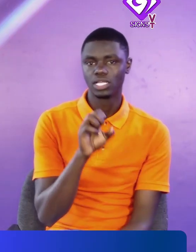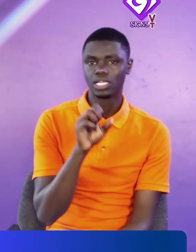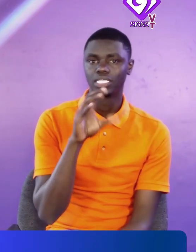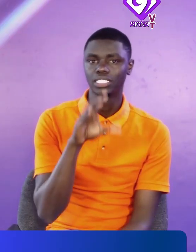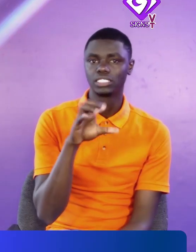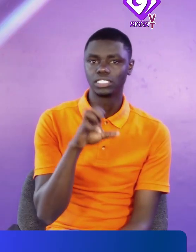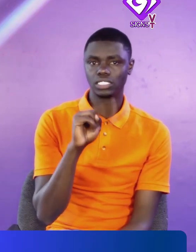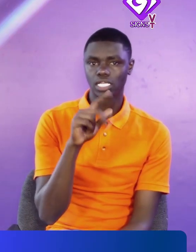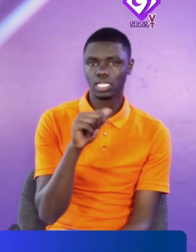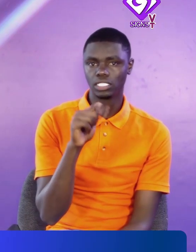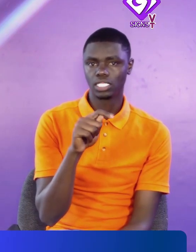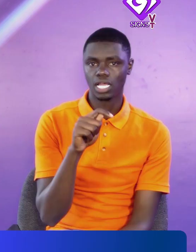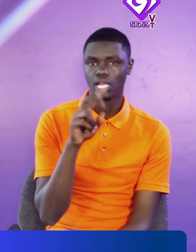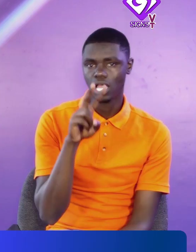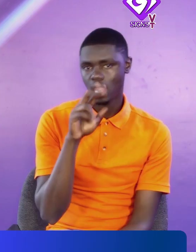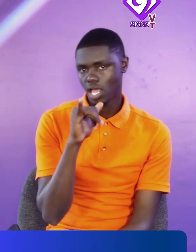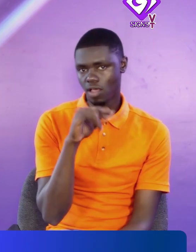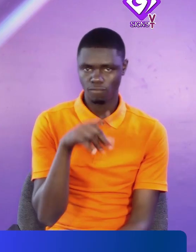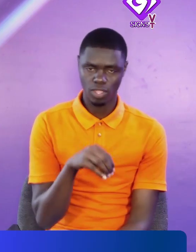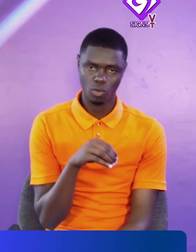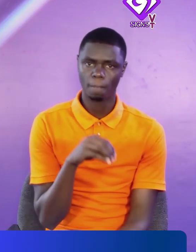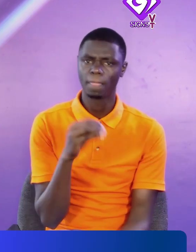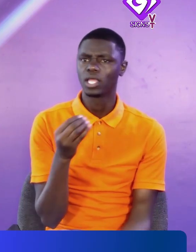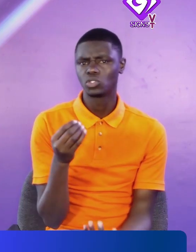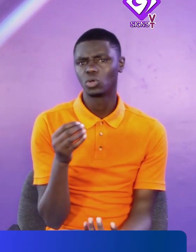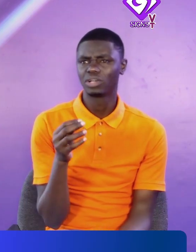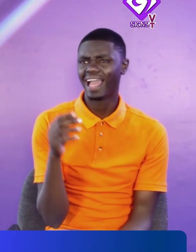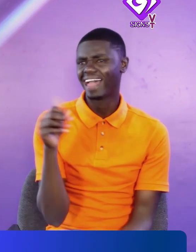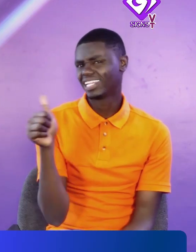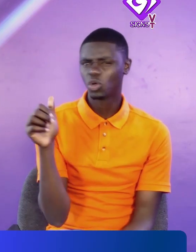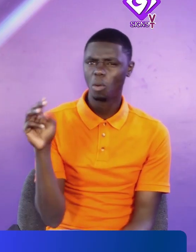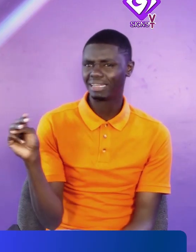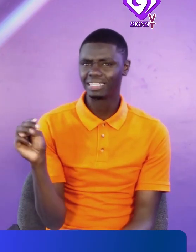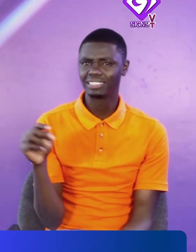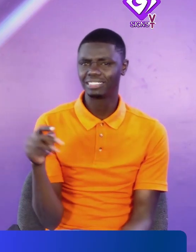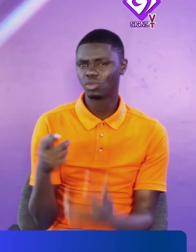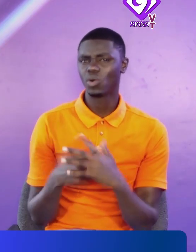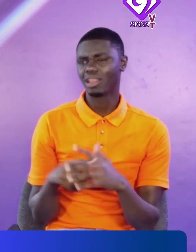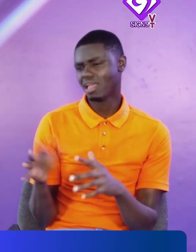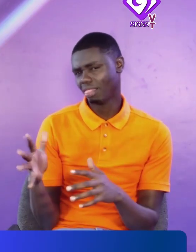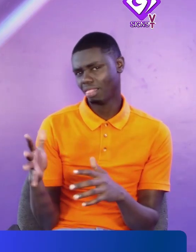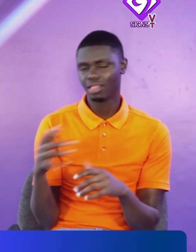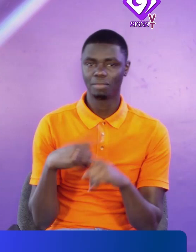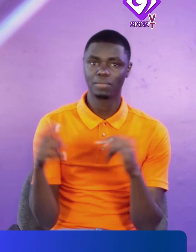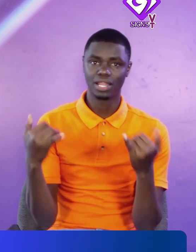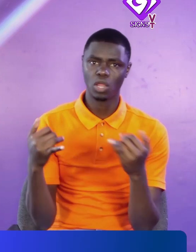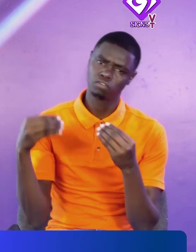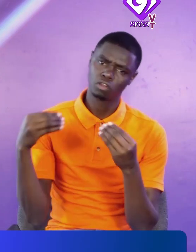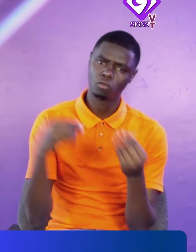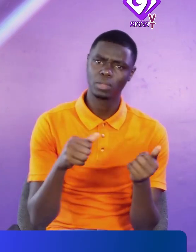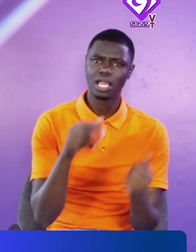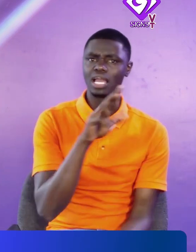Madrid. Atletico Madrid walianza msimu kwa kusuasua, lakini sasa ni kama wako na momentum. After kupiga Madrid